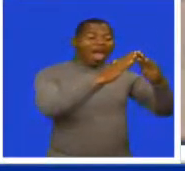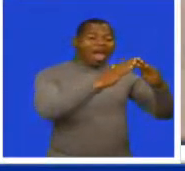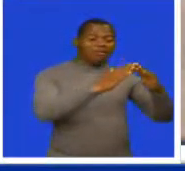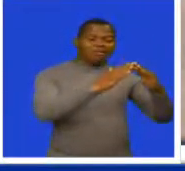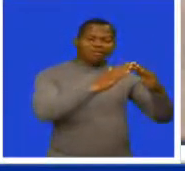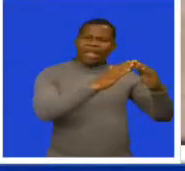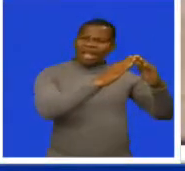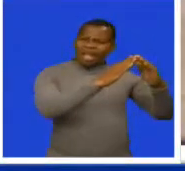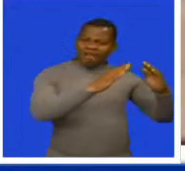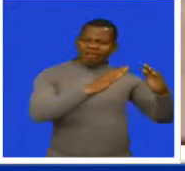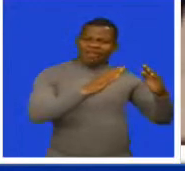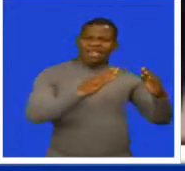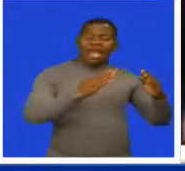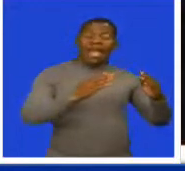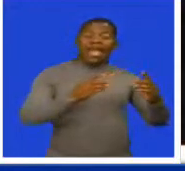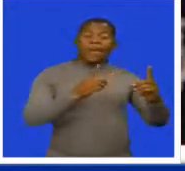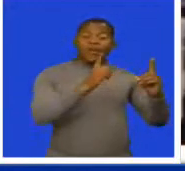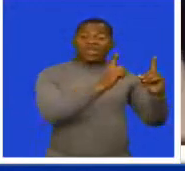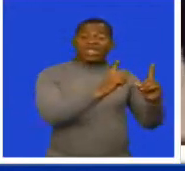kwetinkulungwane letisithupha